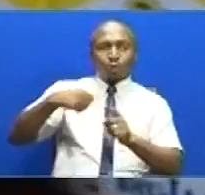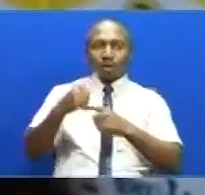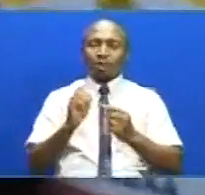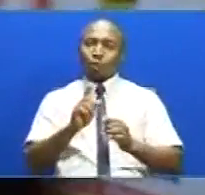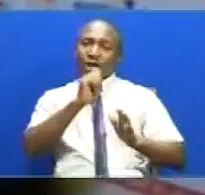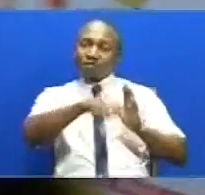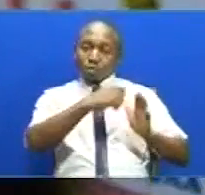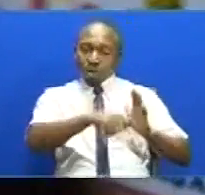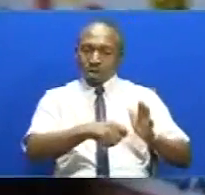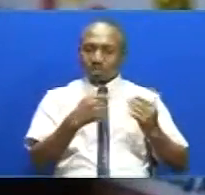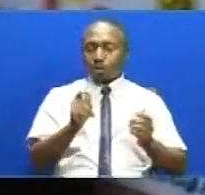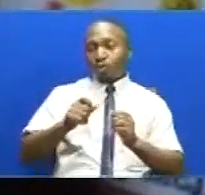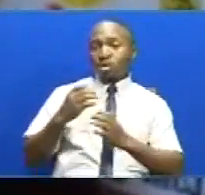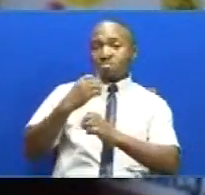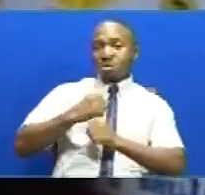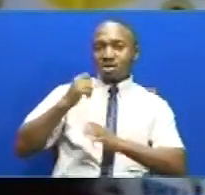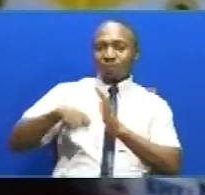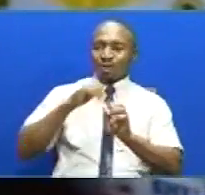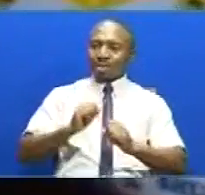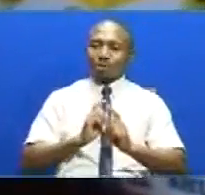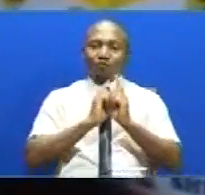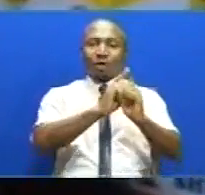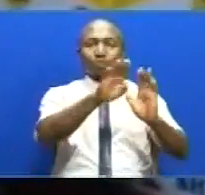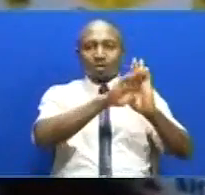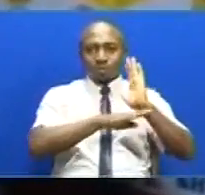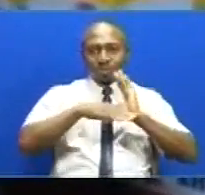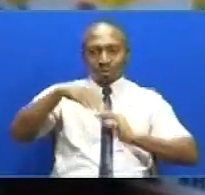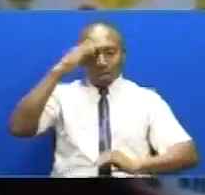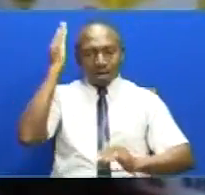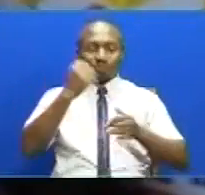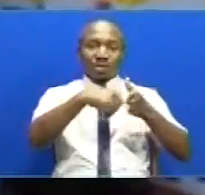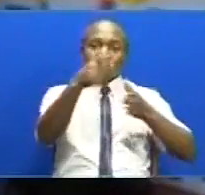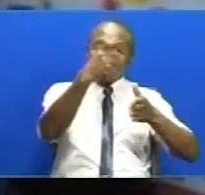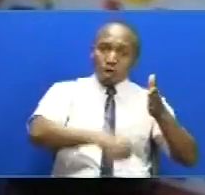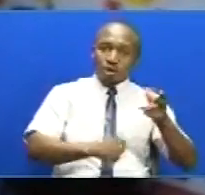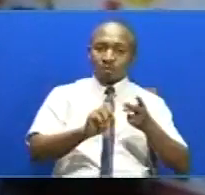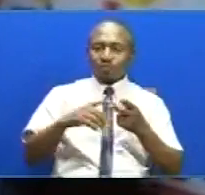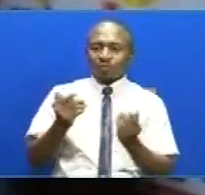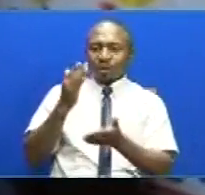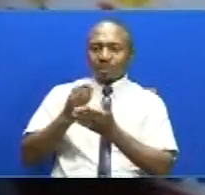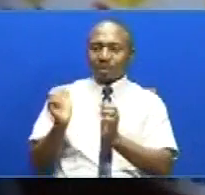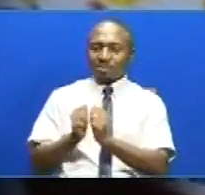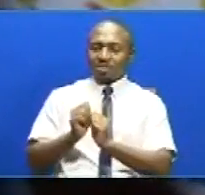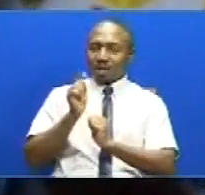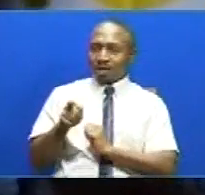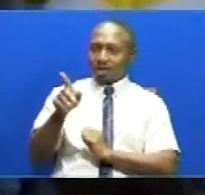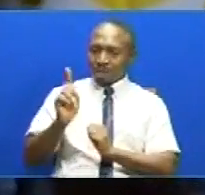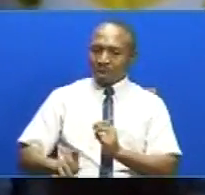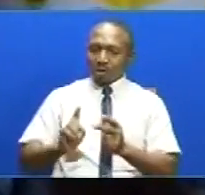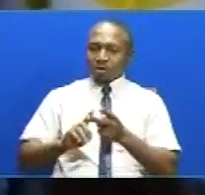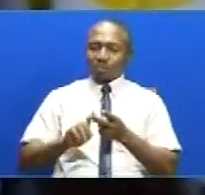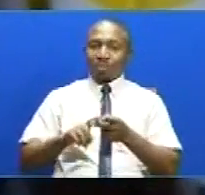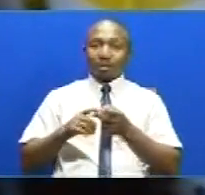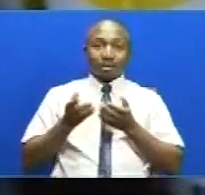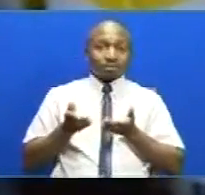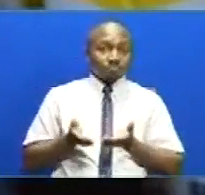viwanda. Lakini wakiwa na viwanda lazima wafuate utaratibu wa serikali kulipa kodi, lakini kuhakikisha bidhaa hii ambayo inazalishwa